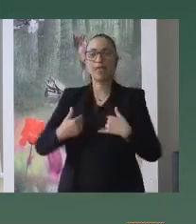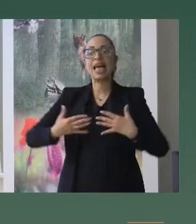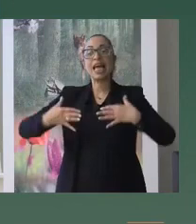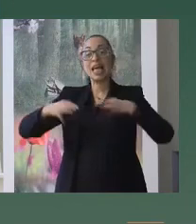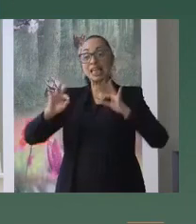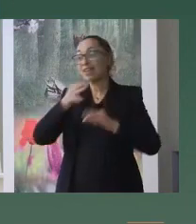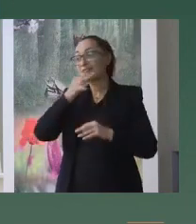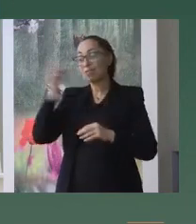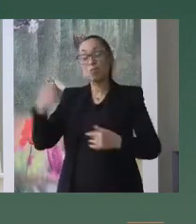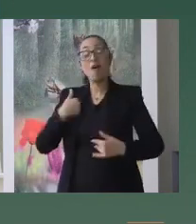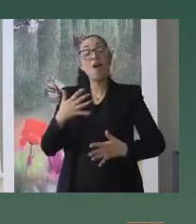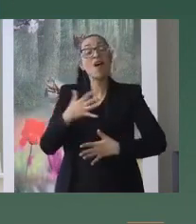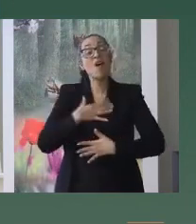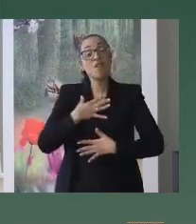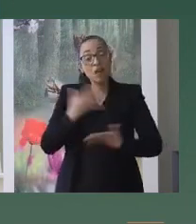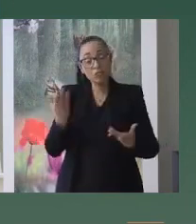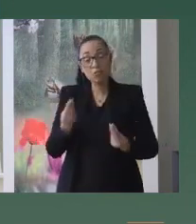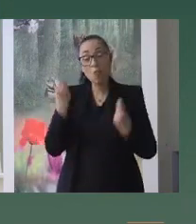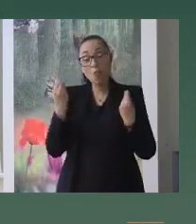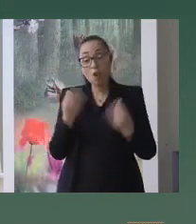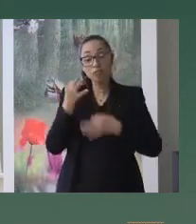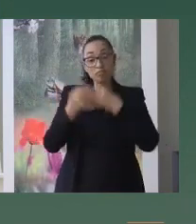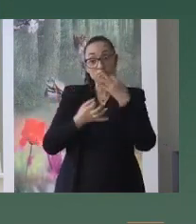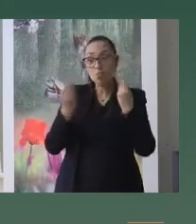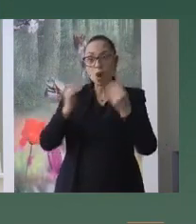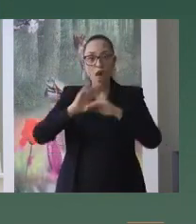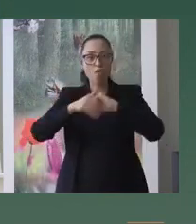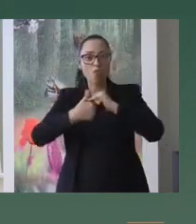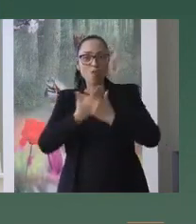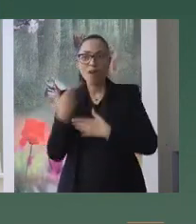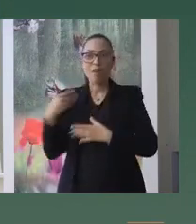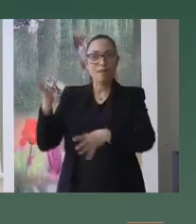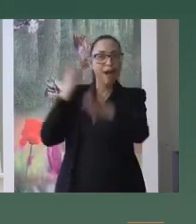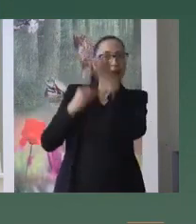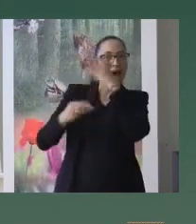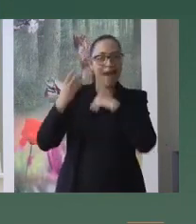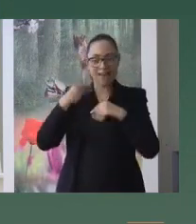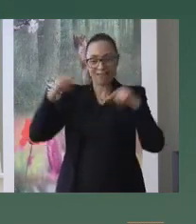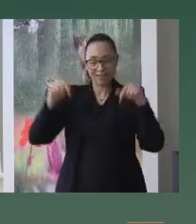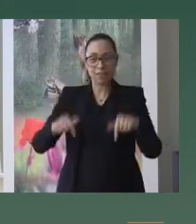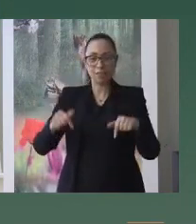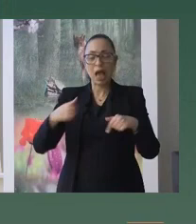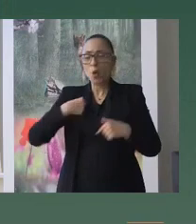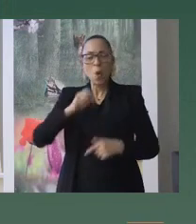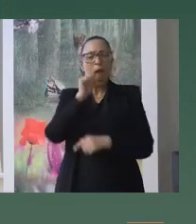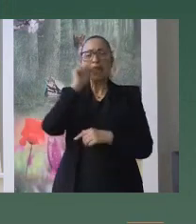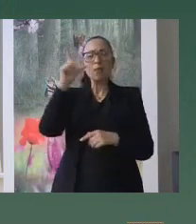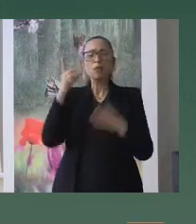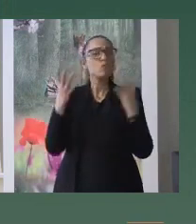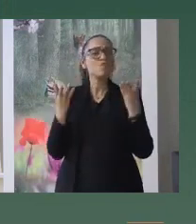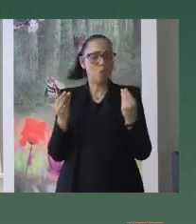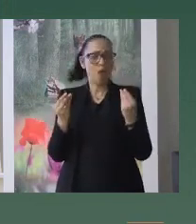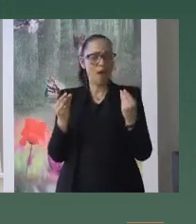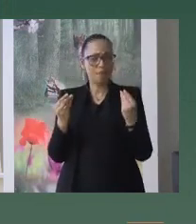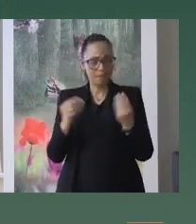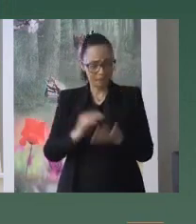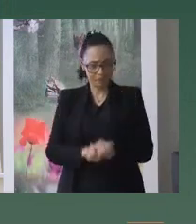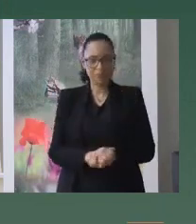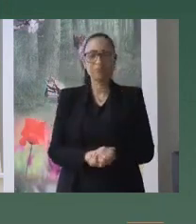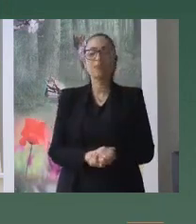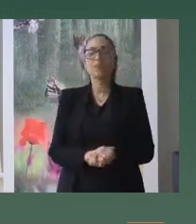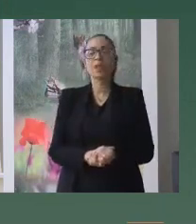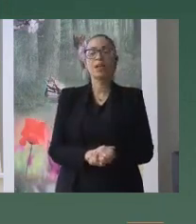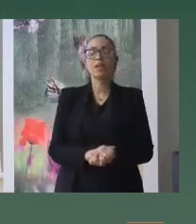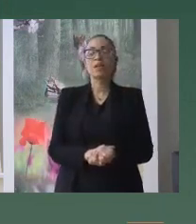Καταρχήν, να σας ευχαριστήσουμε για τα πολύ ωραία και πολλά ενδιαφέροντα που μας είπατε σήμερα. Μου έκανε εντύπωση αρκετά από αυτά